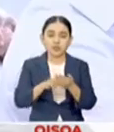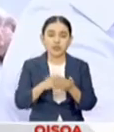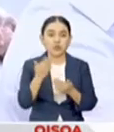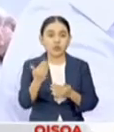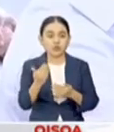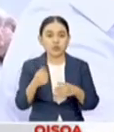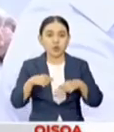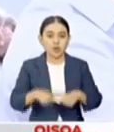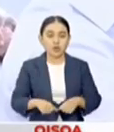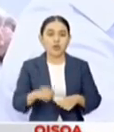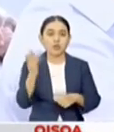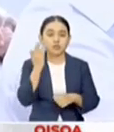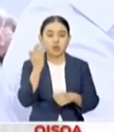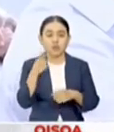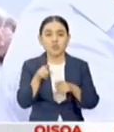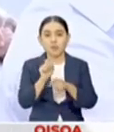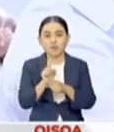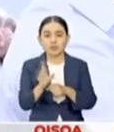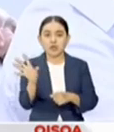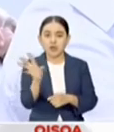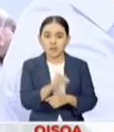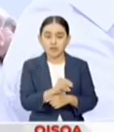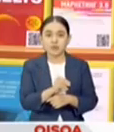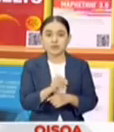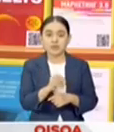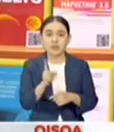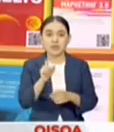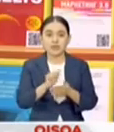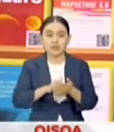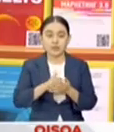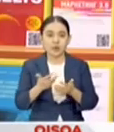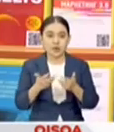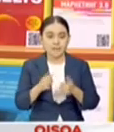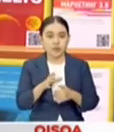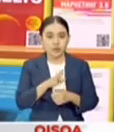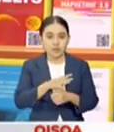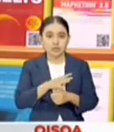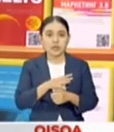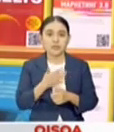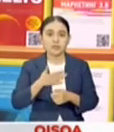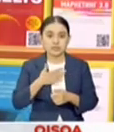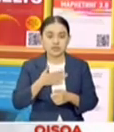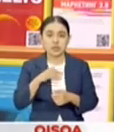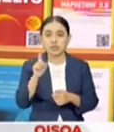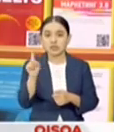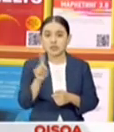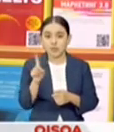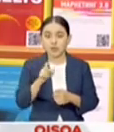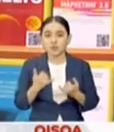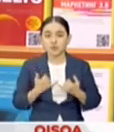undagi huquqlarga doir masalalarning barchasi aynan nima sababdan qabul qilinganligi, bizga